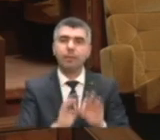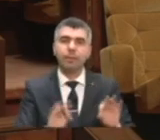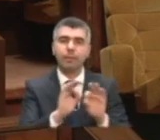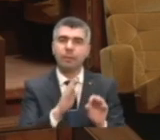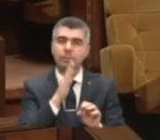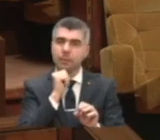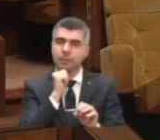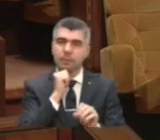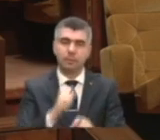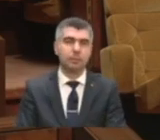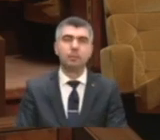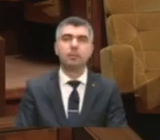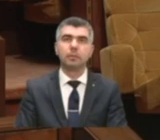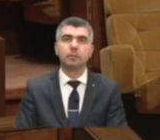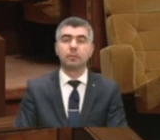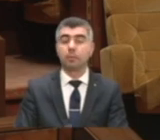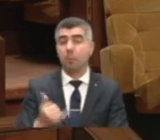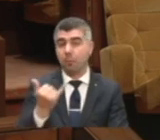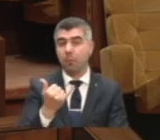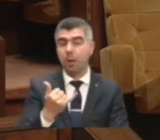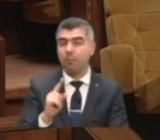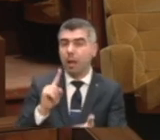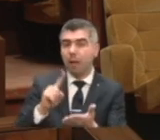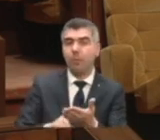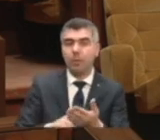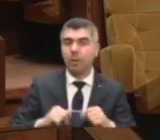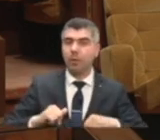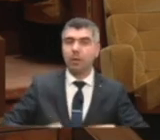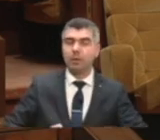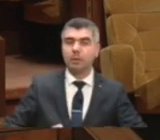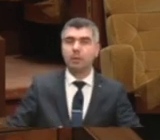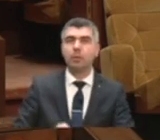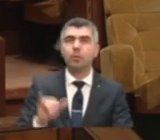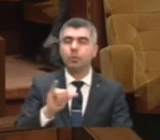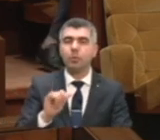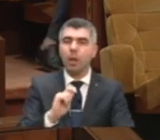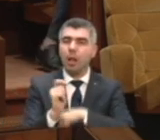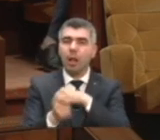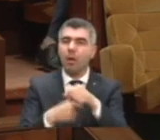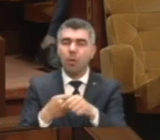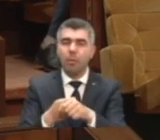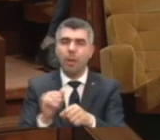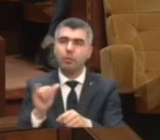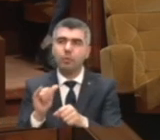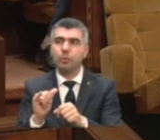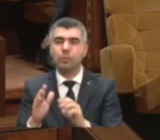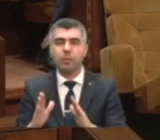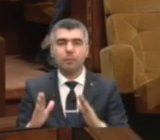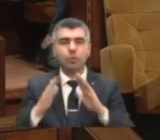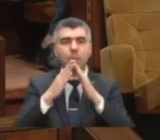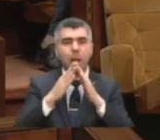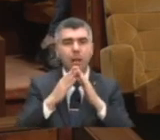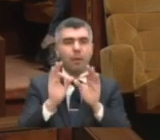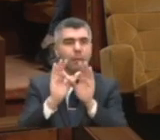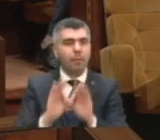اخرى السيد الوزير، لابد من واحد العداله مجاليه. شنو هما؟ فين هما القرى؟ فين هما الجبال؟ المناطق